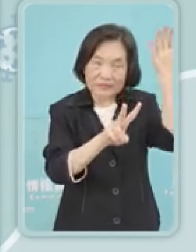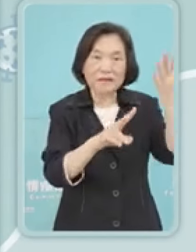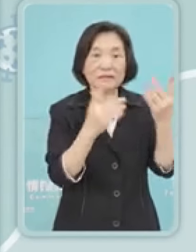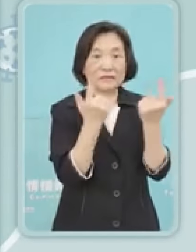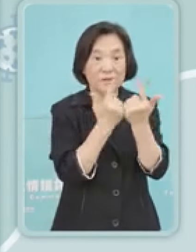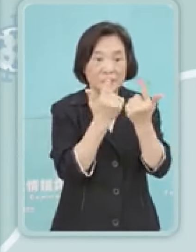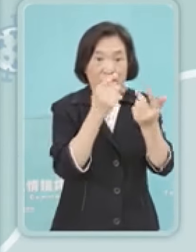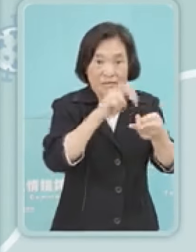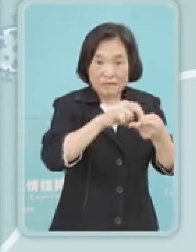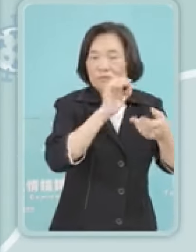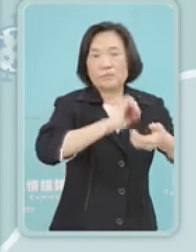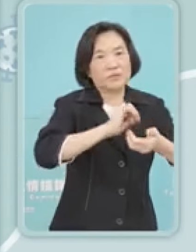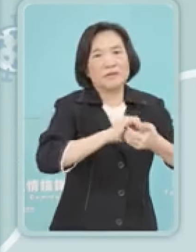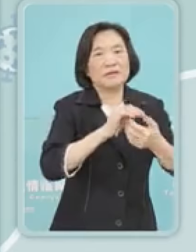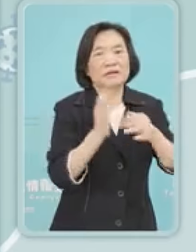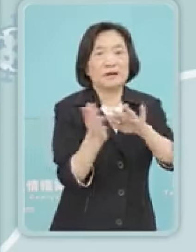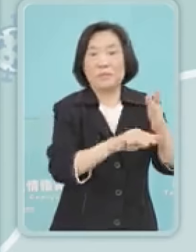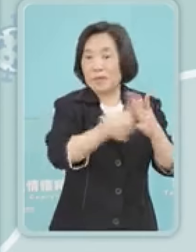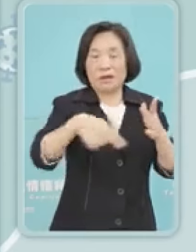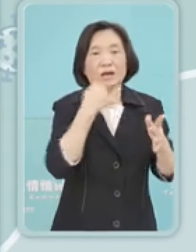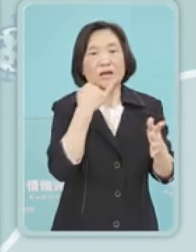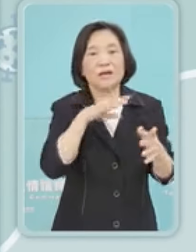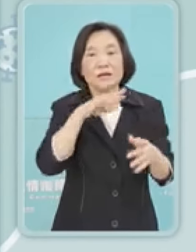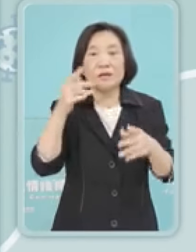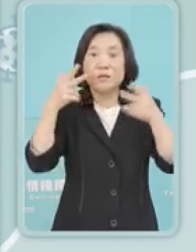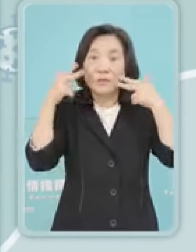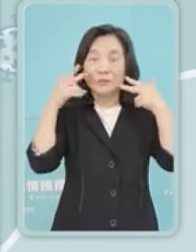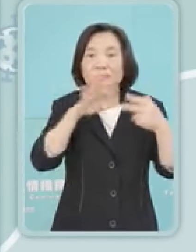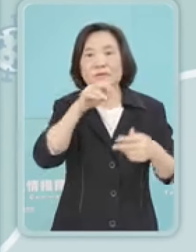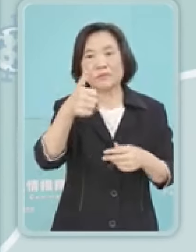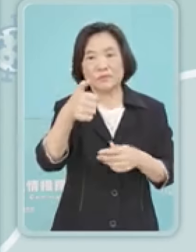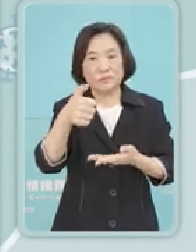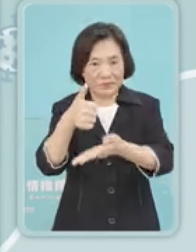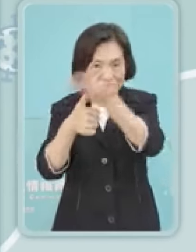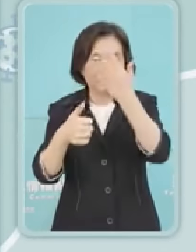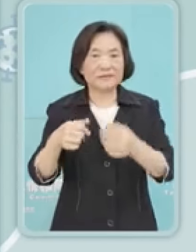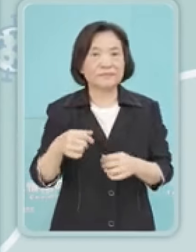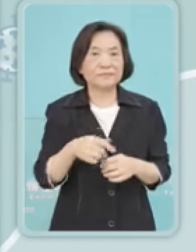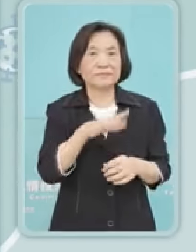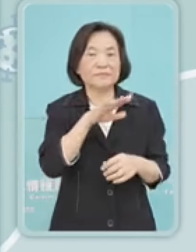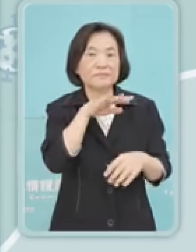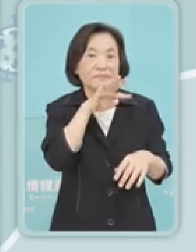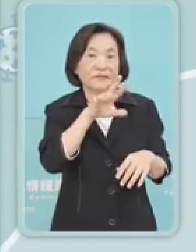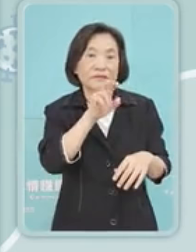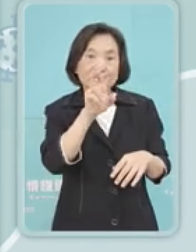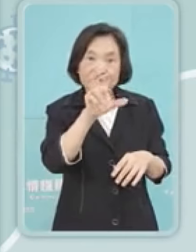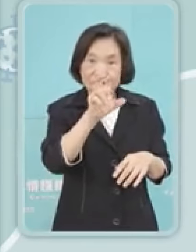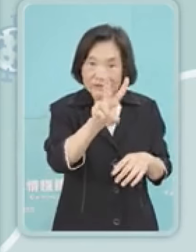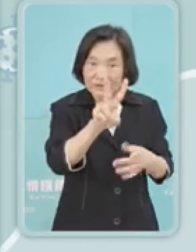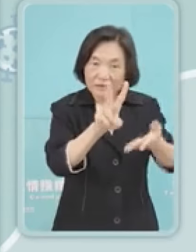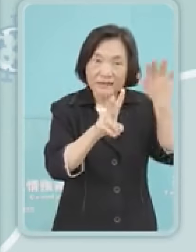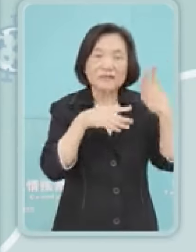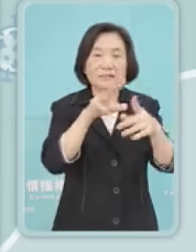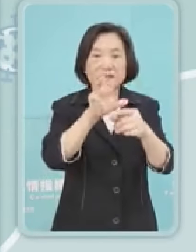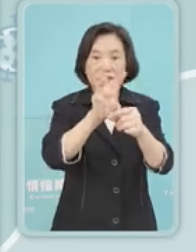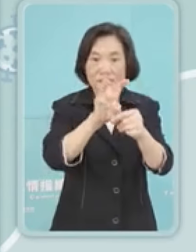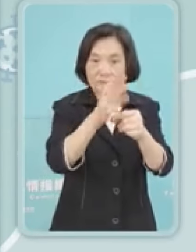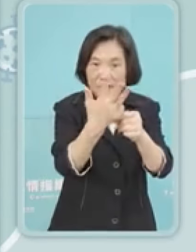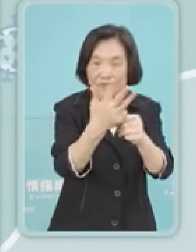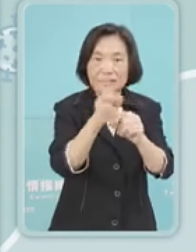籍的哦，72岁以上，原住民是55岁以上，你知道哈。这72岁以上的定义是